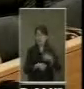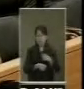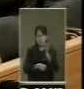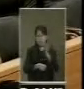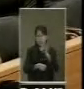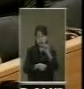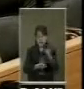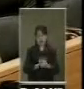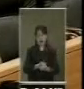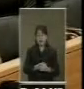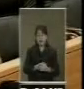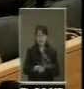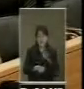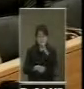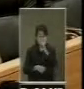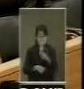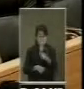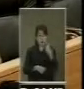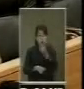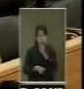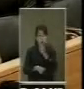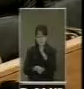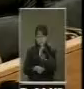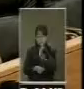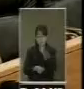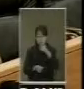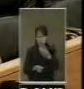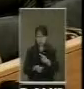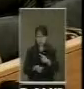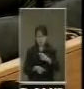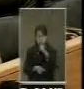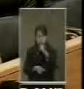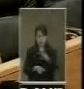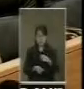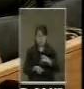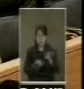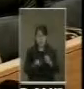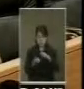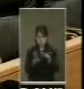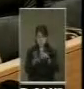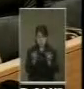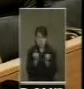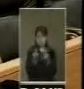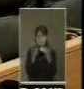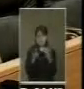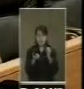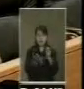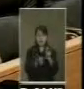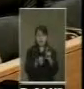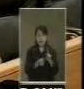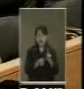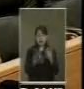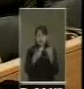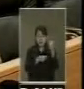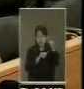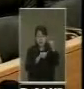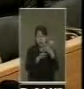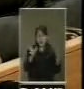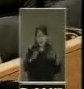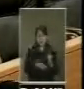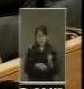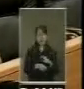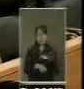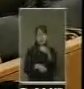ครับและผมเป็นคนที่เคารพความจริงและผมถือว่าส่วนหนึ่งของความแตกแยกบ้านเมืองทุกวันนี้ก็คือการที่เราปิดเบือนความจริง